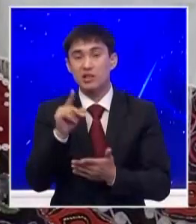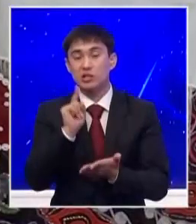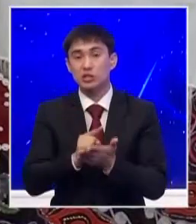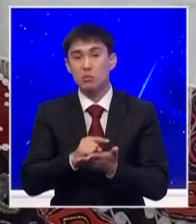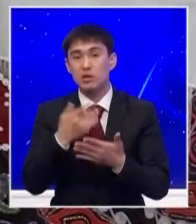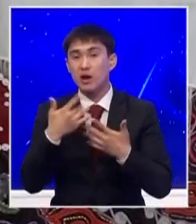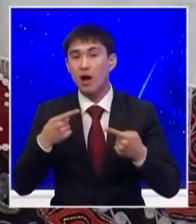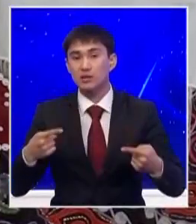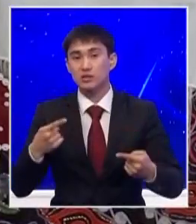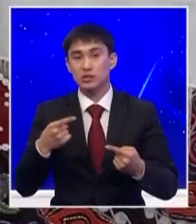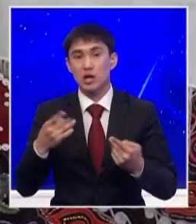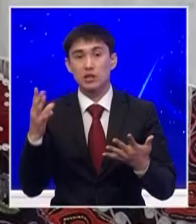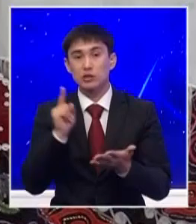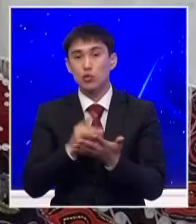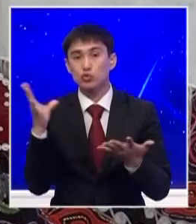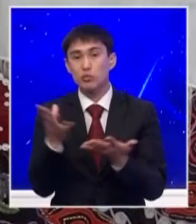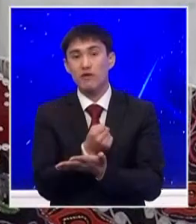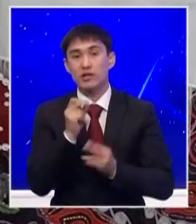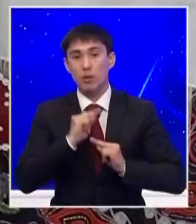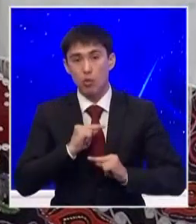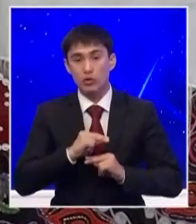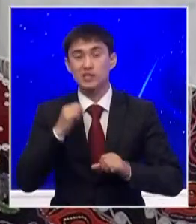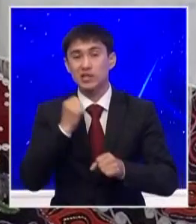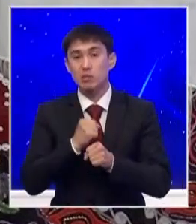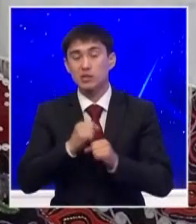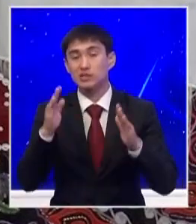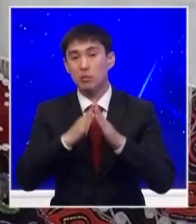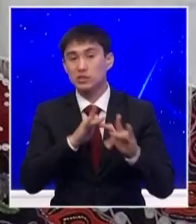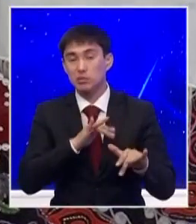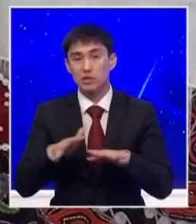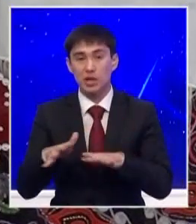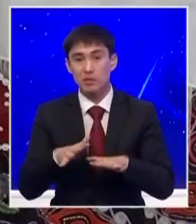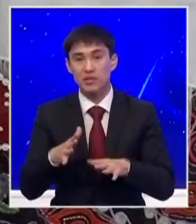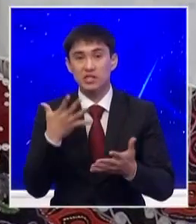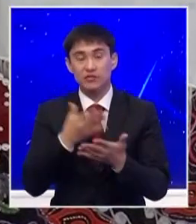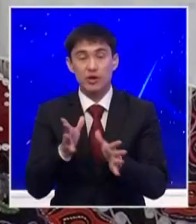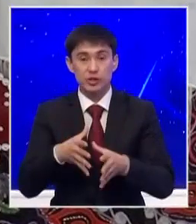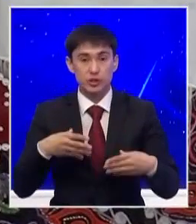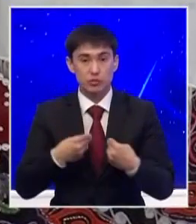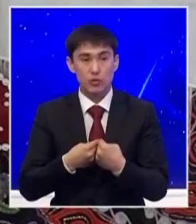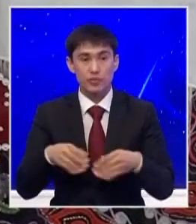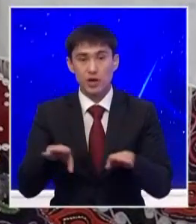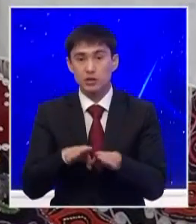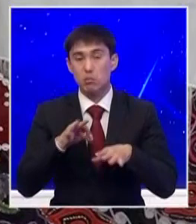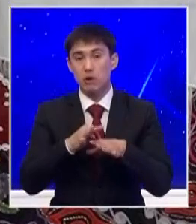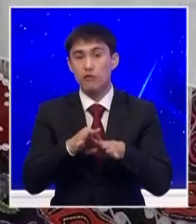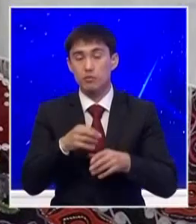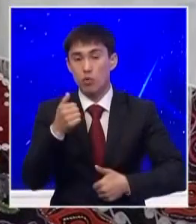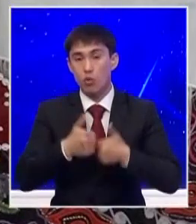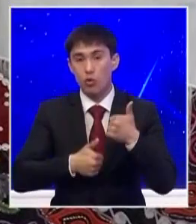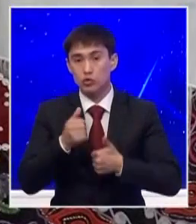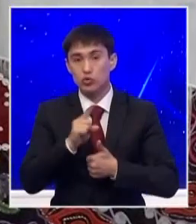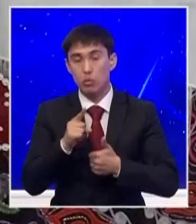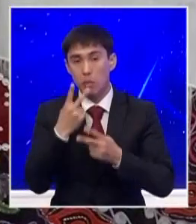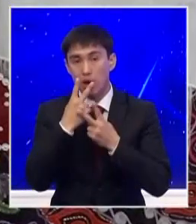быть разносторонней. Она должна успевать и работать, и заниматься домашними делами, и своей семьей. Также мы проводим этот конкурс,